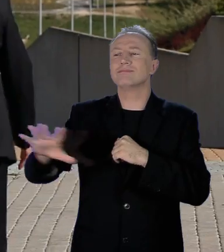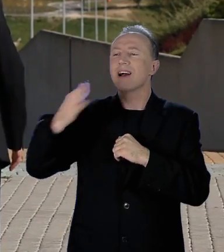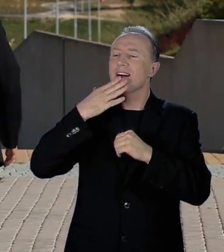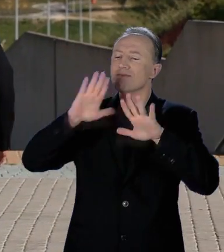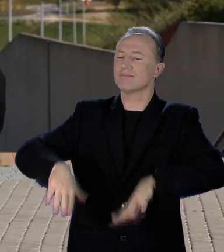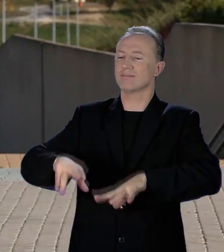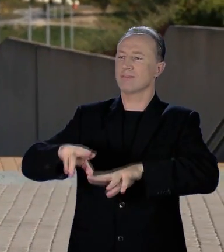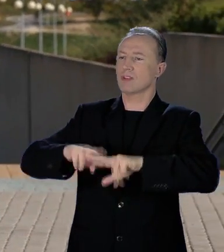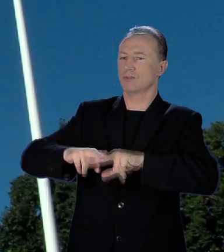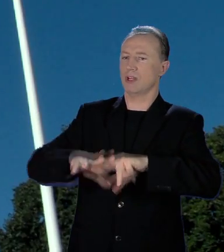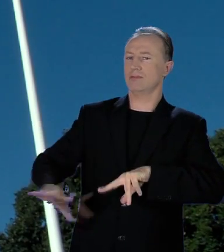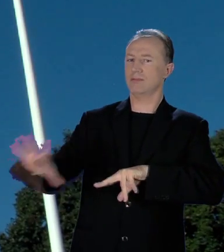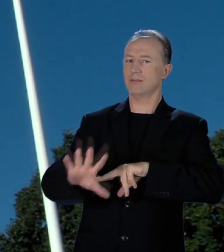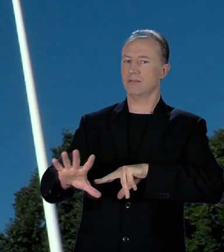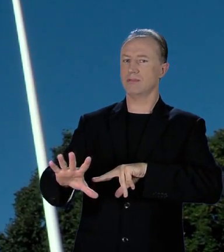zostać.